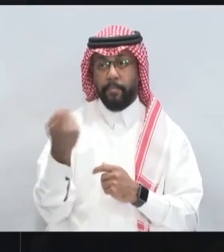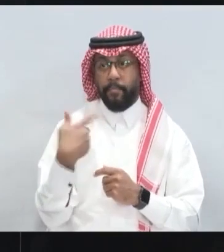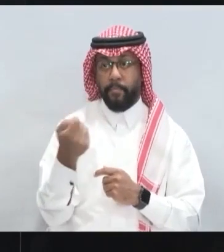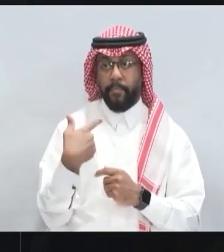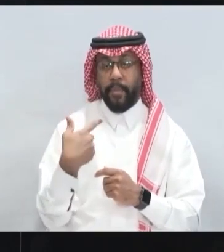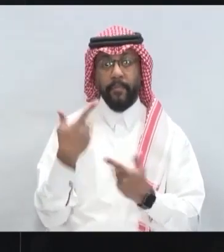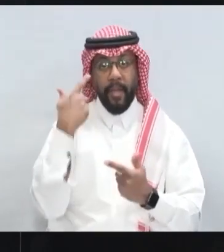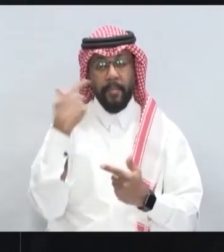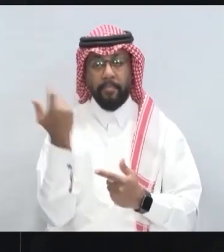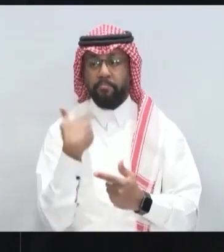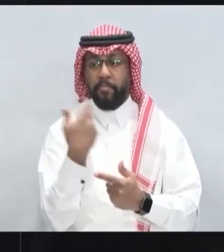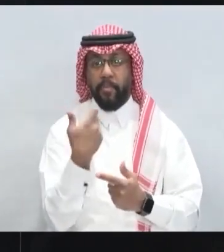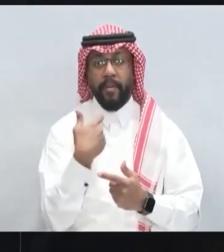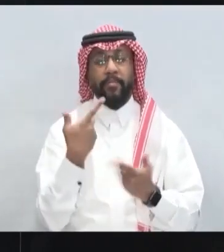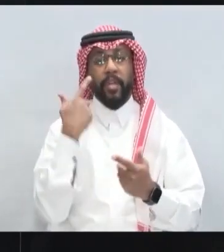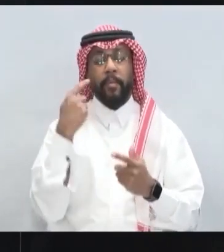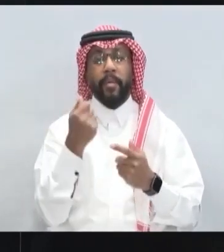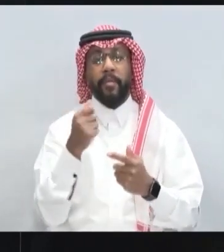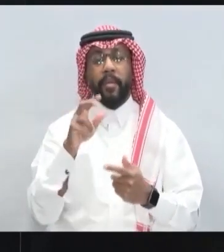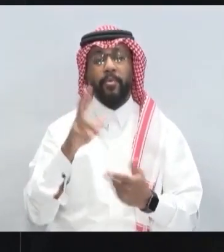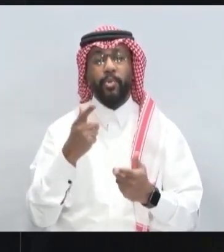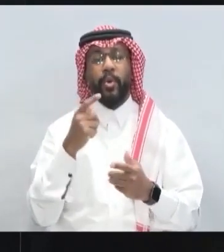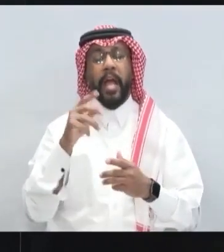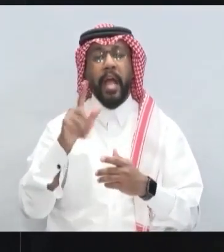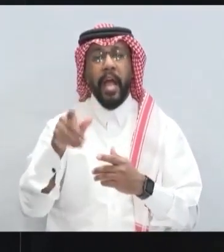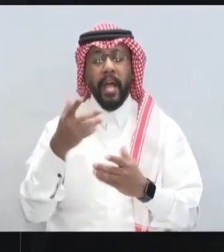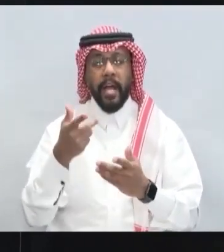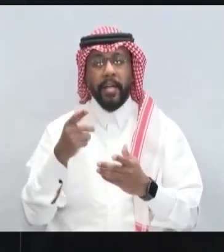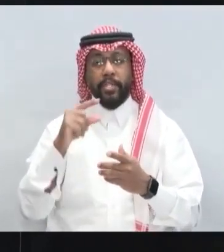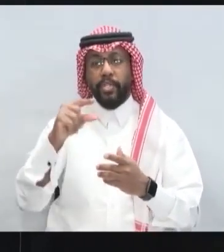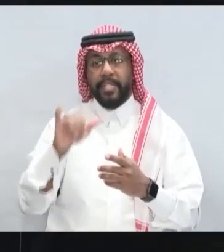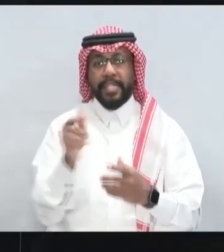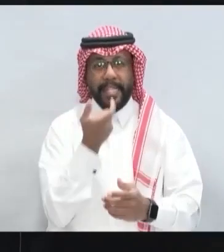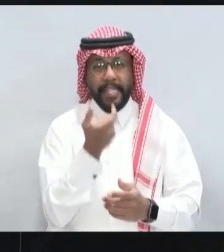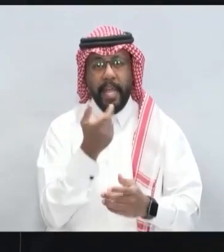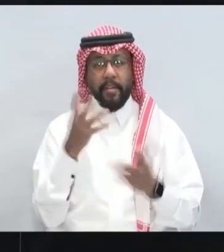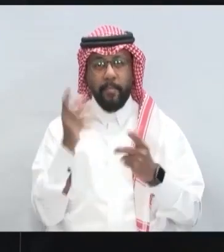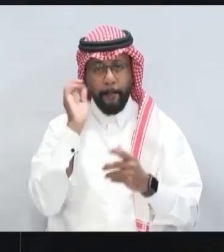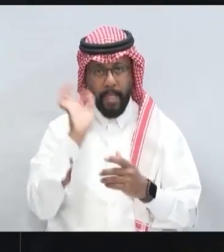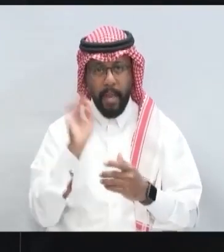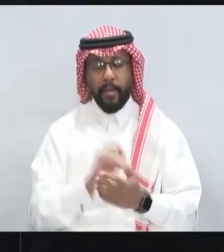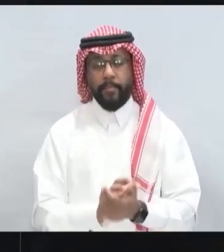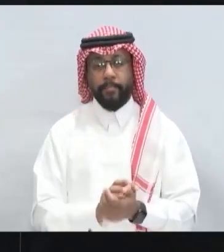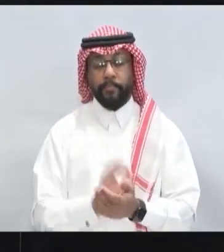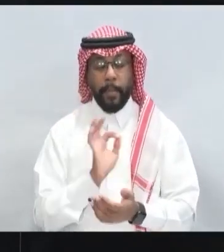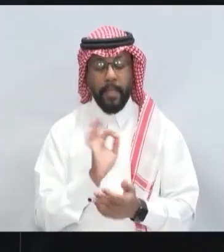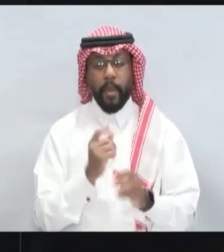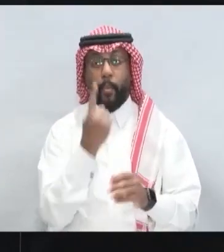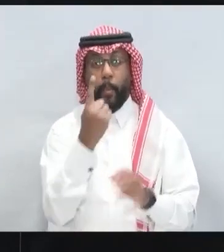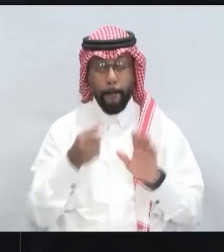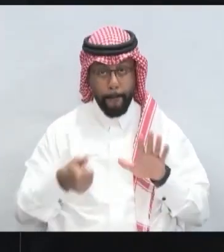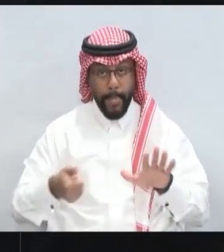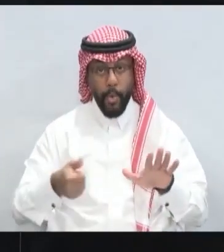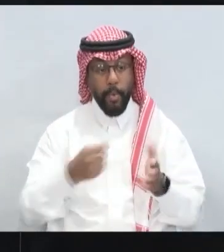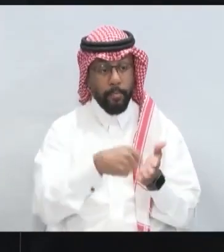الاخرين للشركه وهذا ما يسمى بالذمم المدينه اذا مثلا نفترض انها باعت بقيمه مثلا مليون ريال